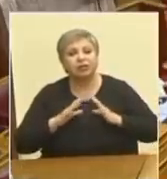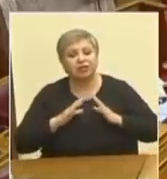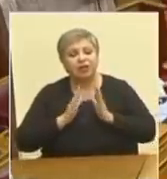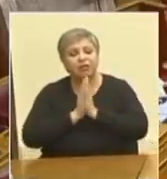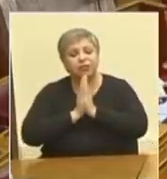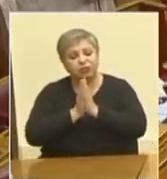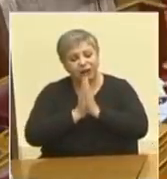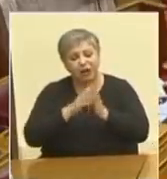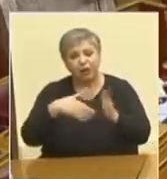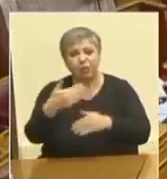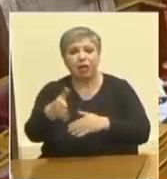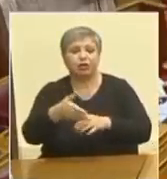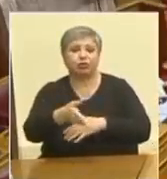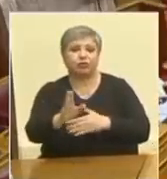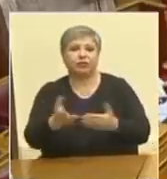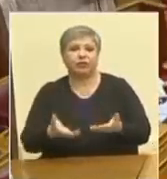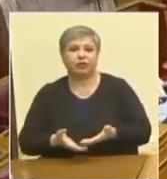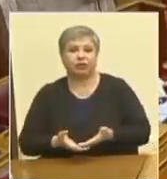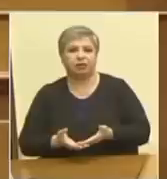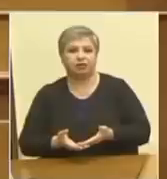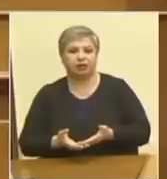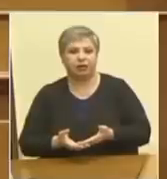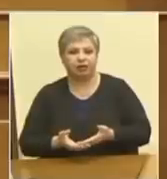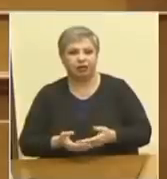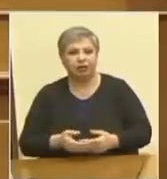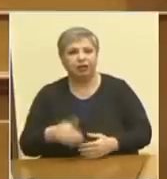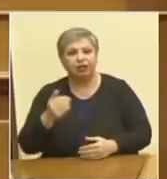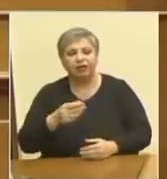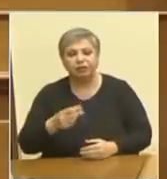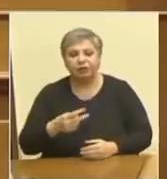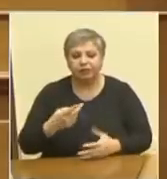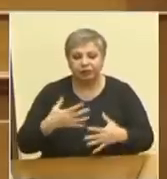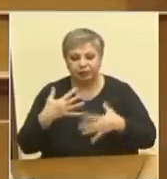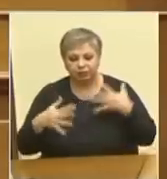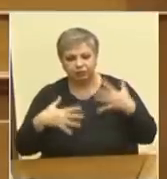Αποχωρήστε ησύχως. Μεγάλη νευρικότητα βλέπω.